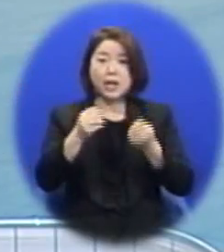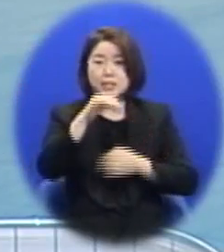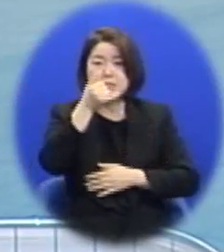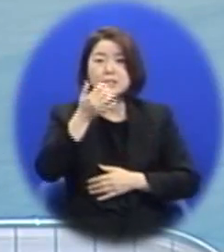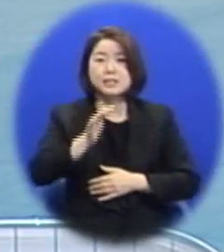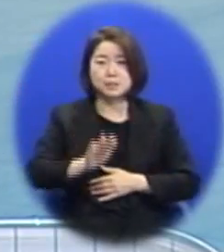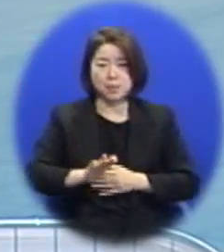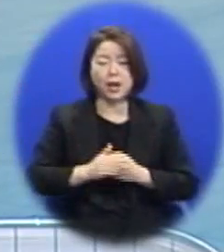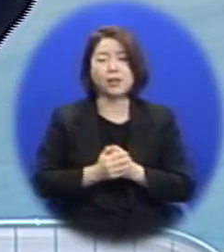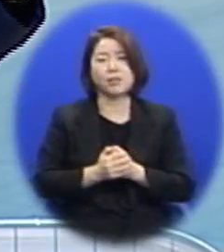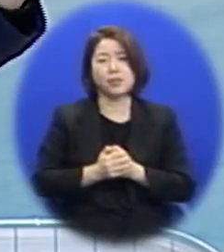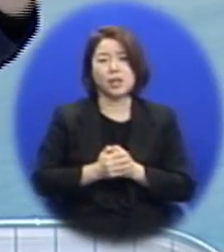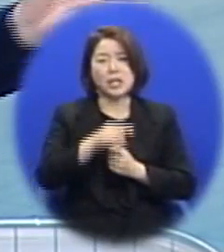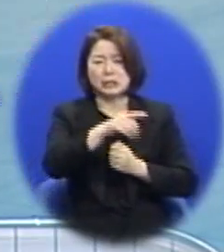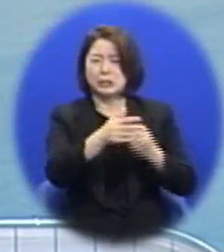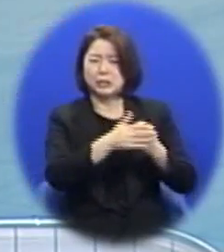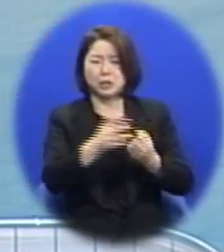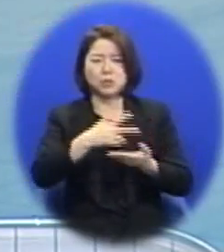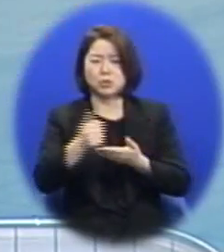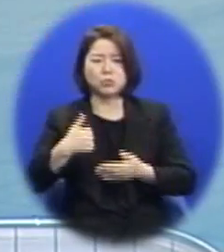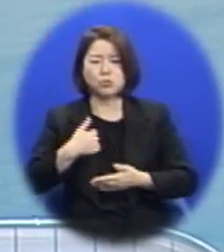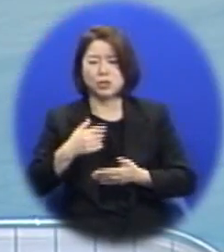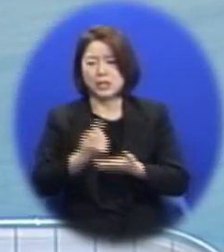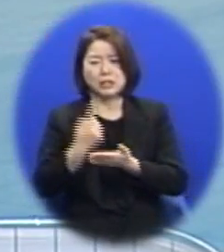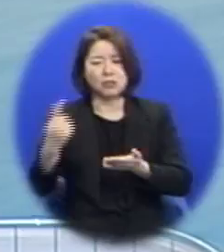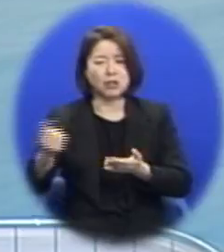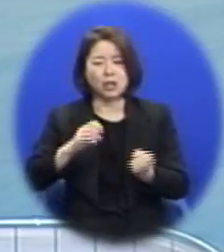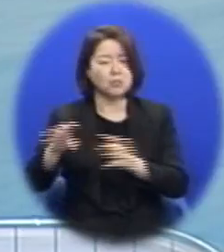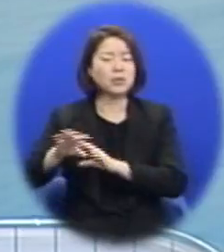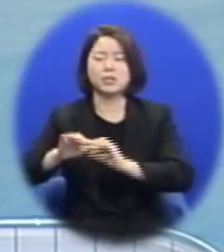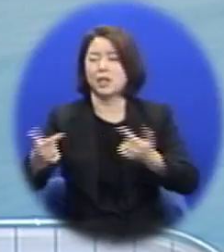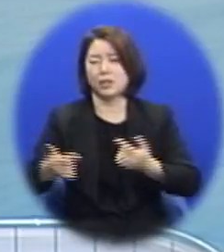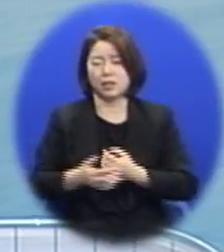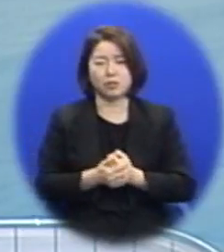우리 주님은 우리를 떠나시거나 버리시지 않으셔요.